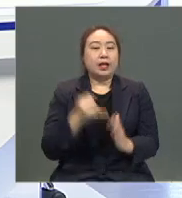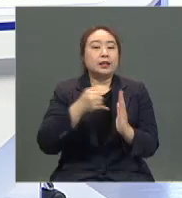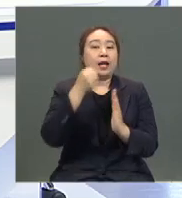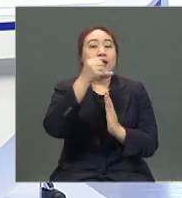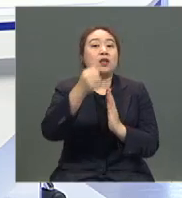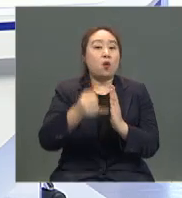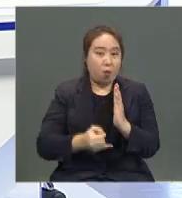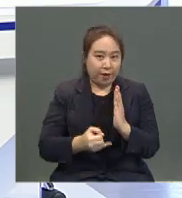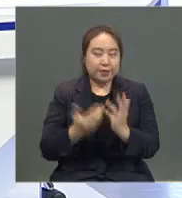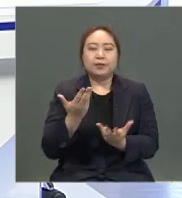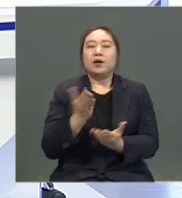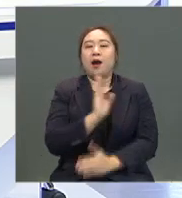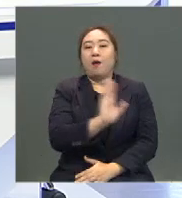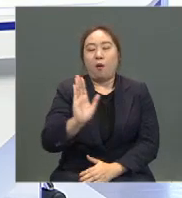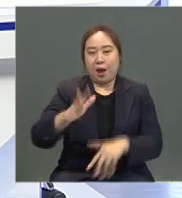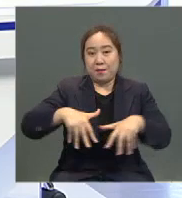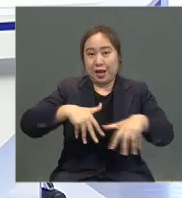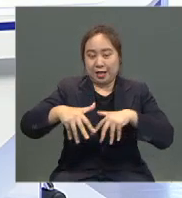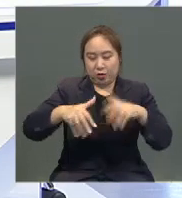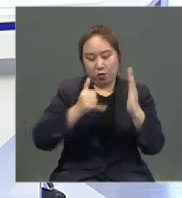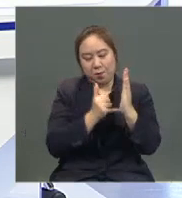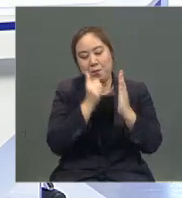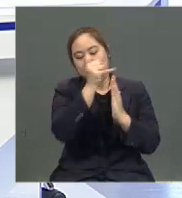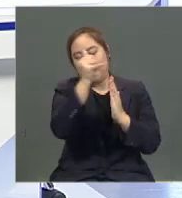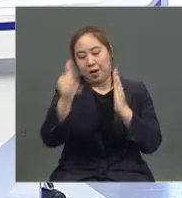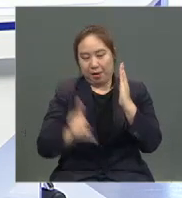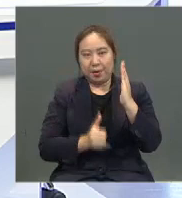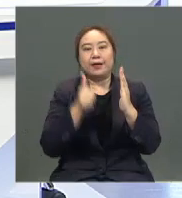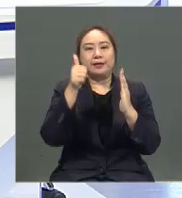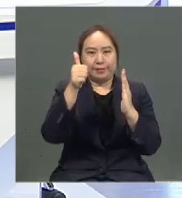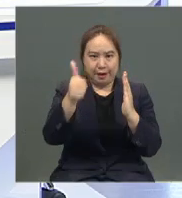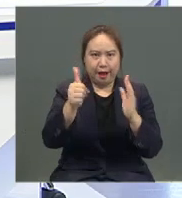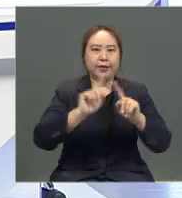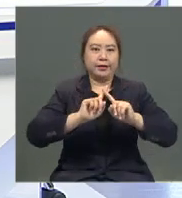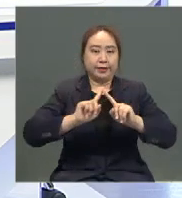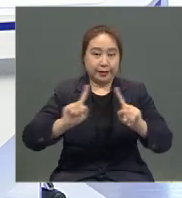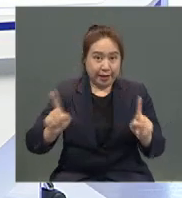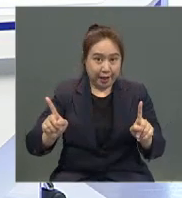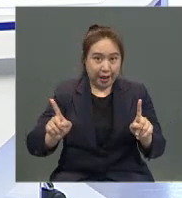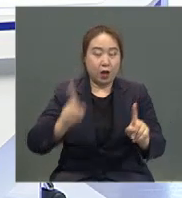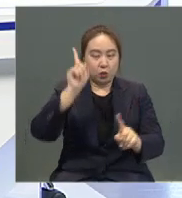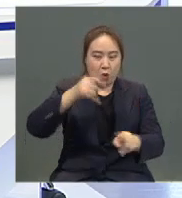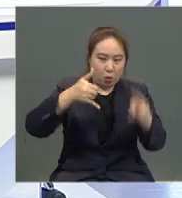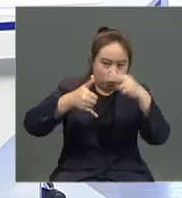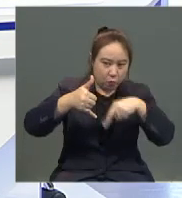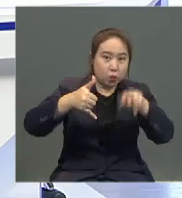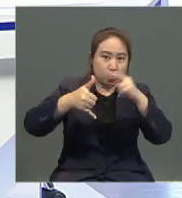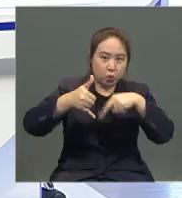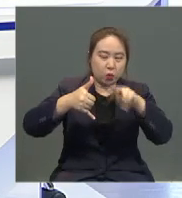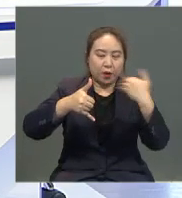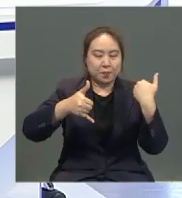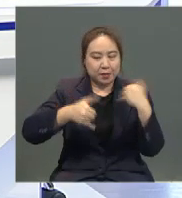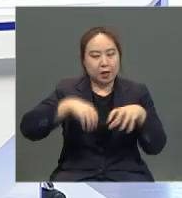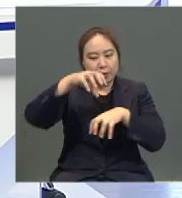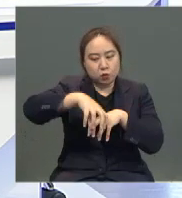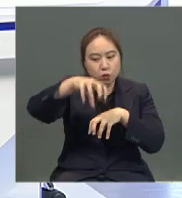จังหวัดเนี่ยก็อนุญาตให้ประชาชนสามารถเดินทางข้ามจังหวัดได้แล้วแต่ว่าก็ยังคงมีเรื่องของการตรวจคัดกรองเพื่อความปลอดภัยในหล